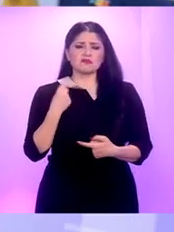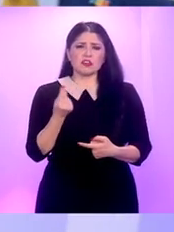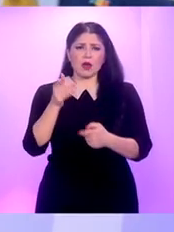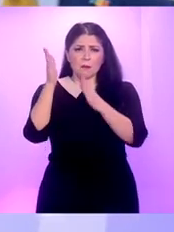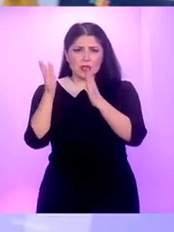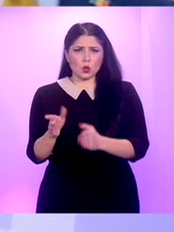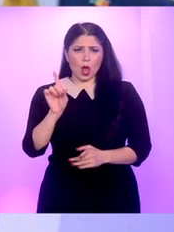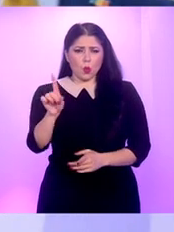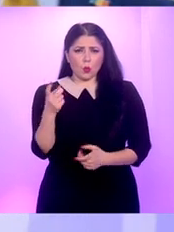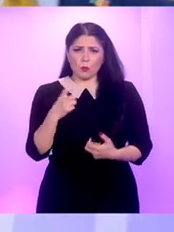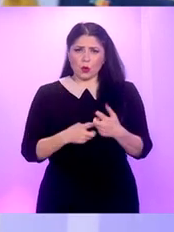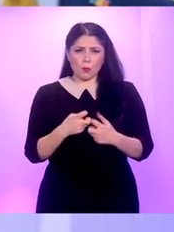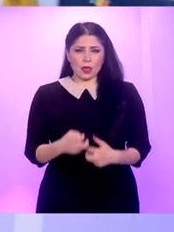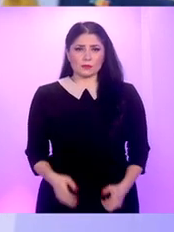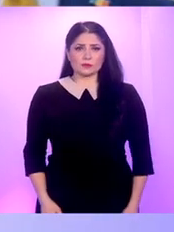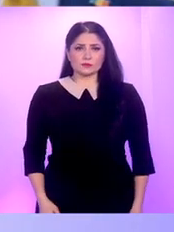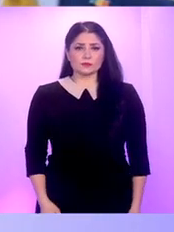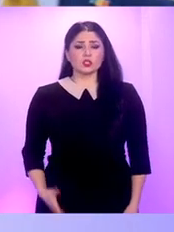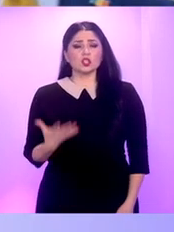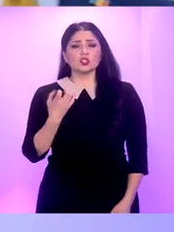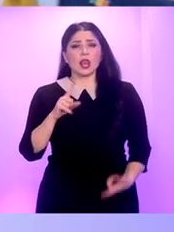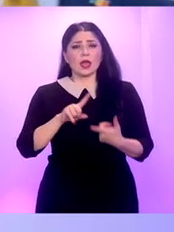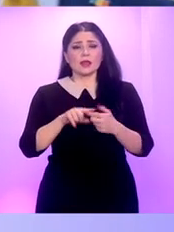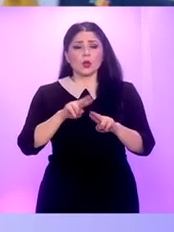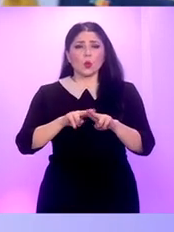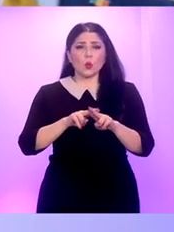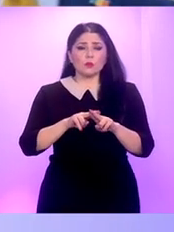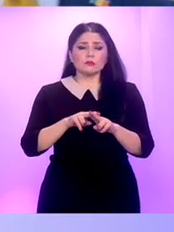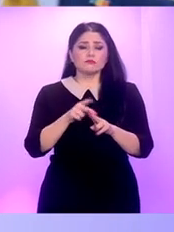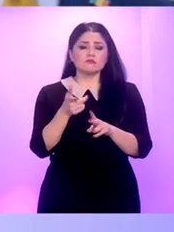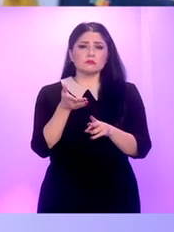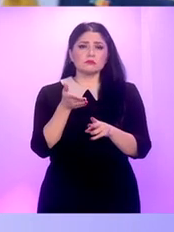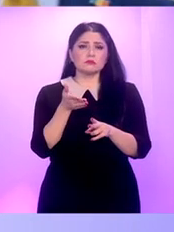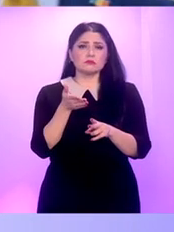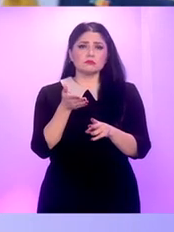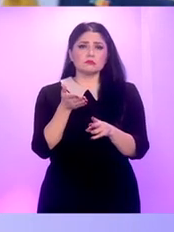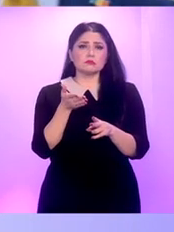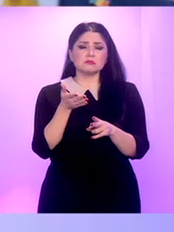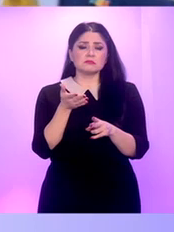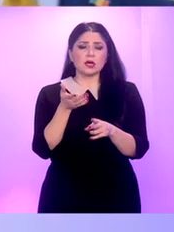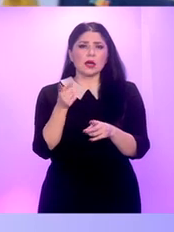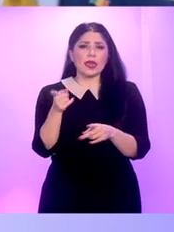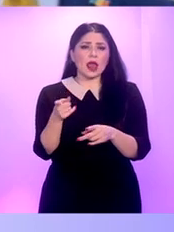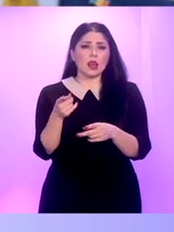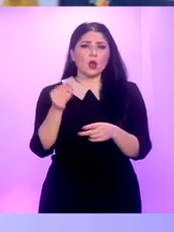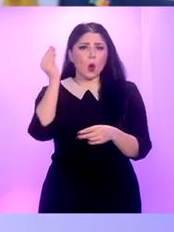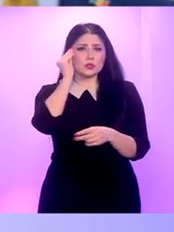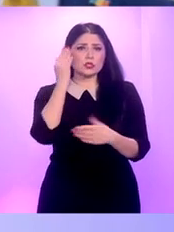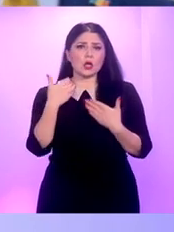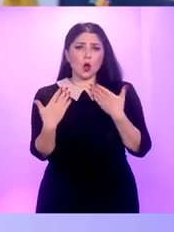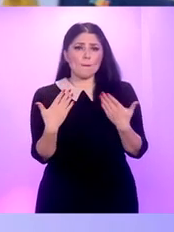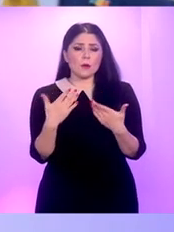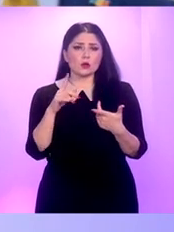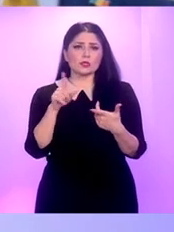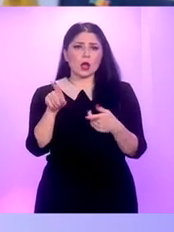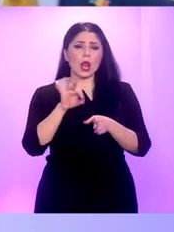persoană o problemă. Nu am cu el. Eu am ca exercitarea poziției scos din el doar faptul că liderul